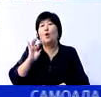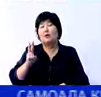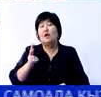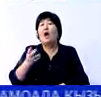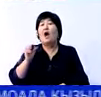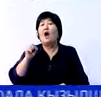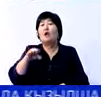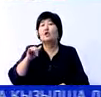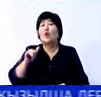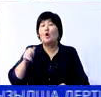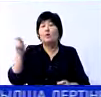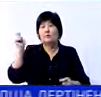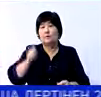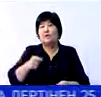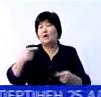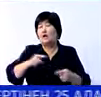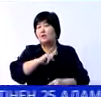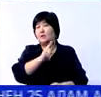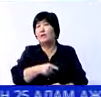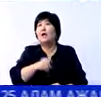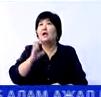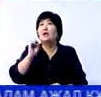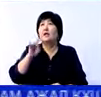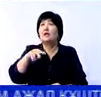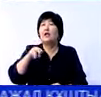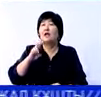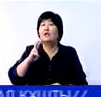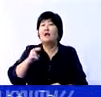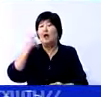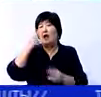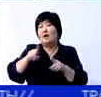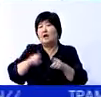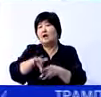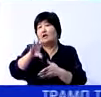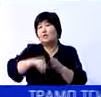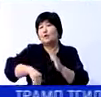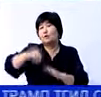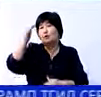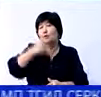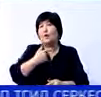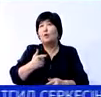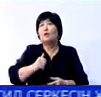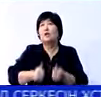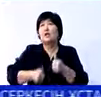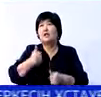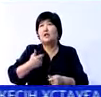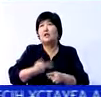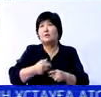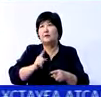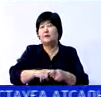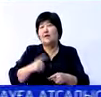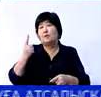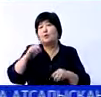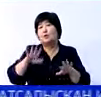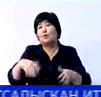сол қарсыласым мықты болды. Ерлан ағаға қарап өсіп келгіміз келеді. Осы жарысын турнирінен республикалық бірінші